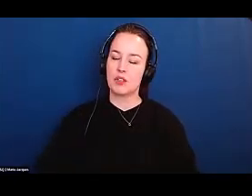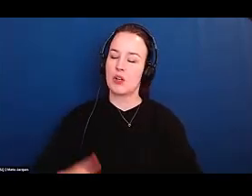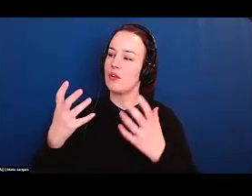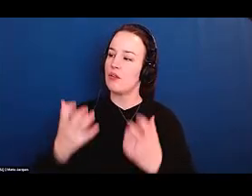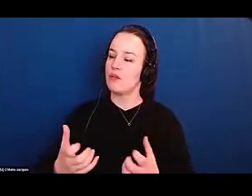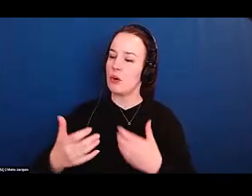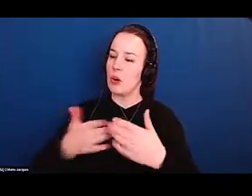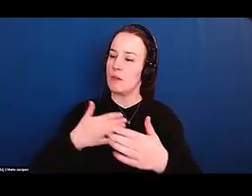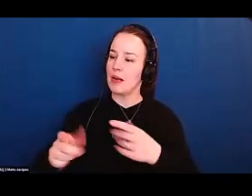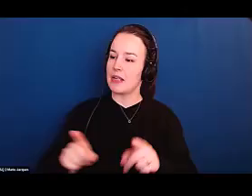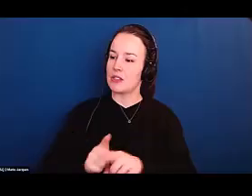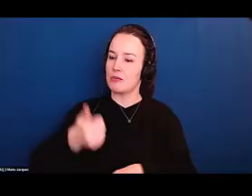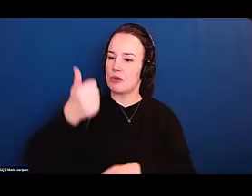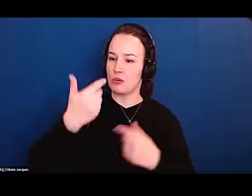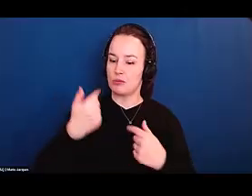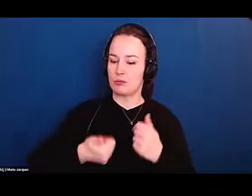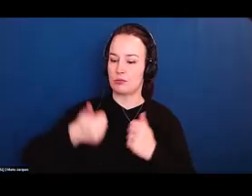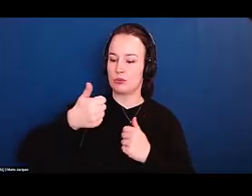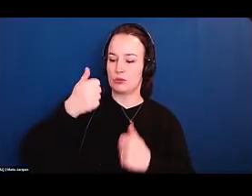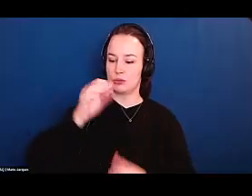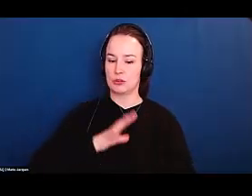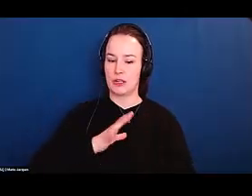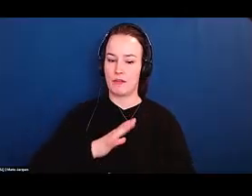J'aimerais qu'il y ait plus d'endroits comme celui-ci.